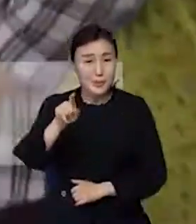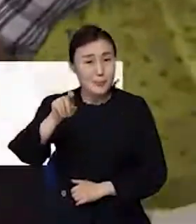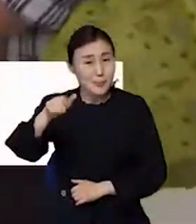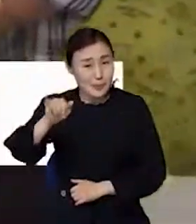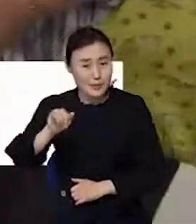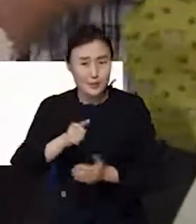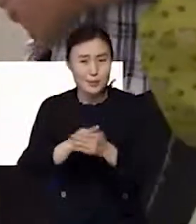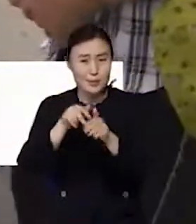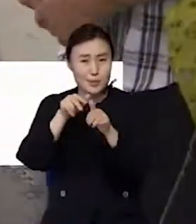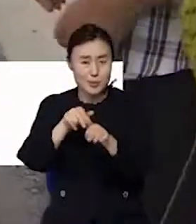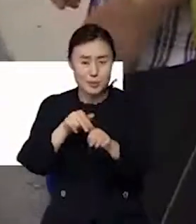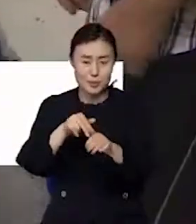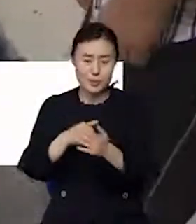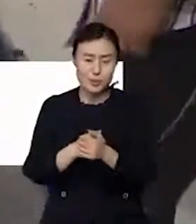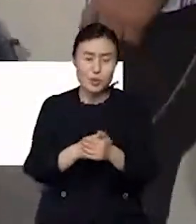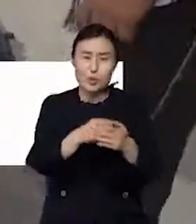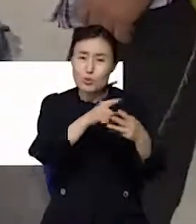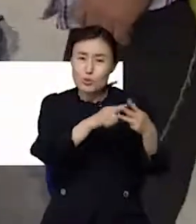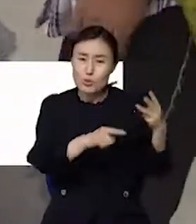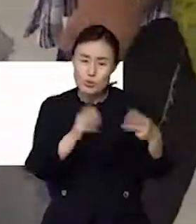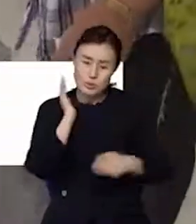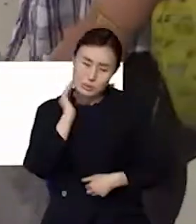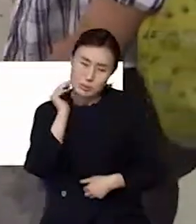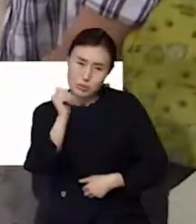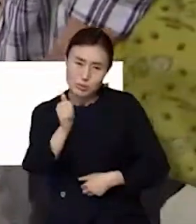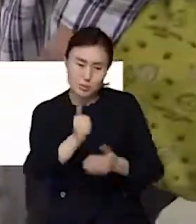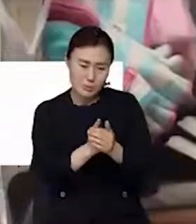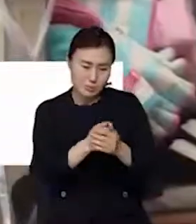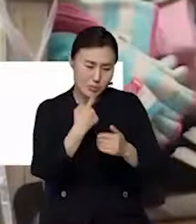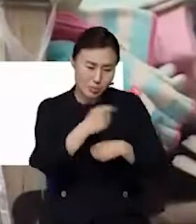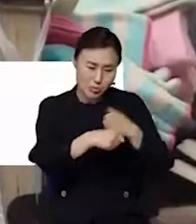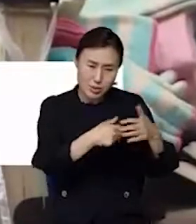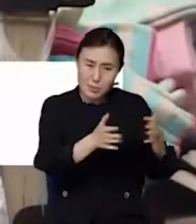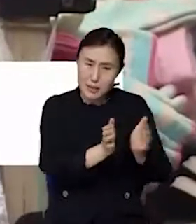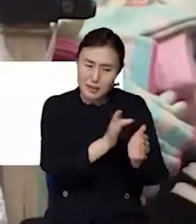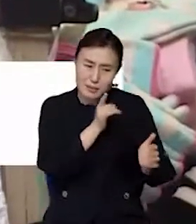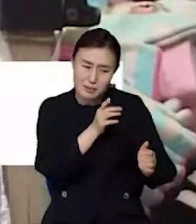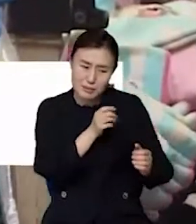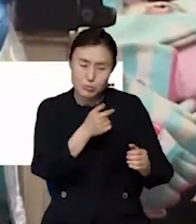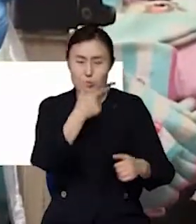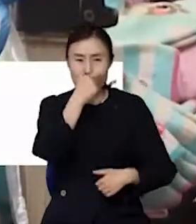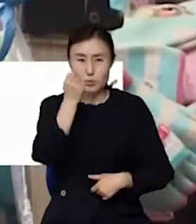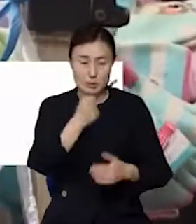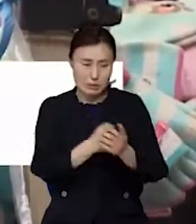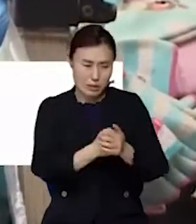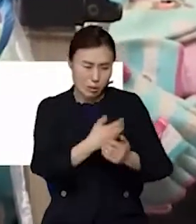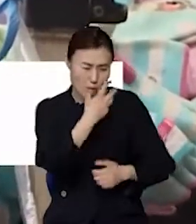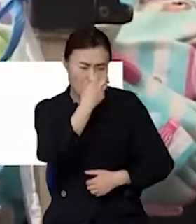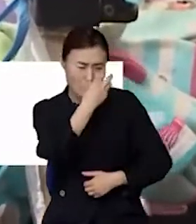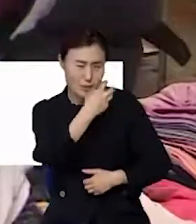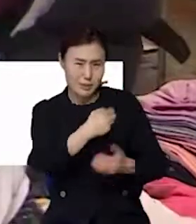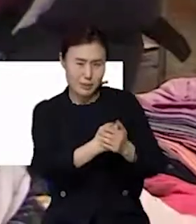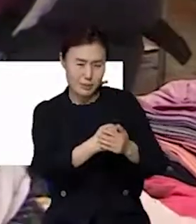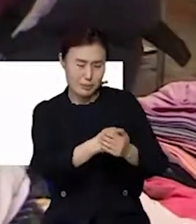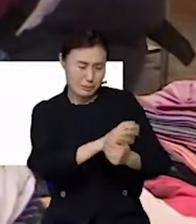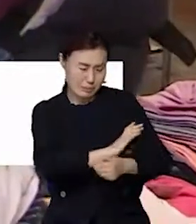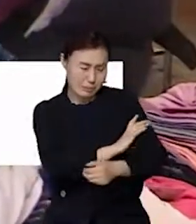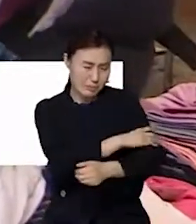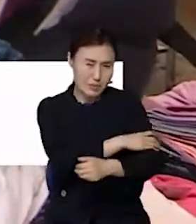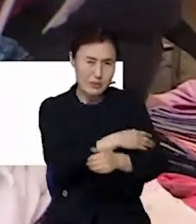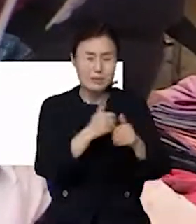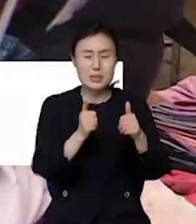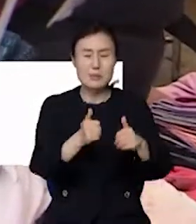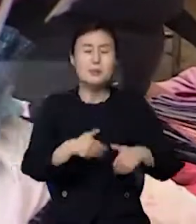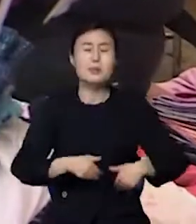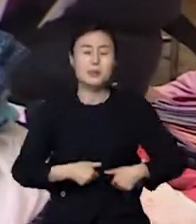윤석열 정부의 역주행을 막아내는 데 민주당만으로는 부족하다며 민주당의 오만과 독선도 심판해야 한다고 목소리를